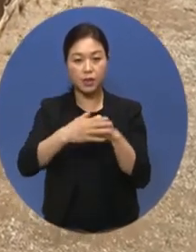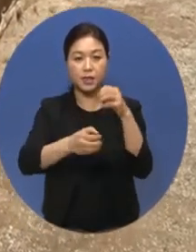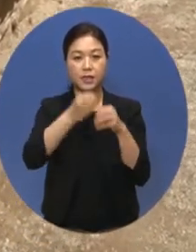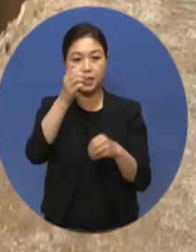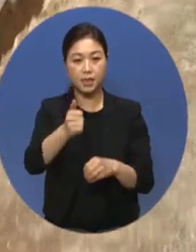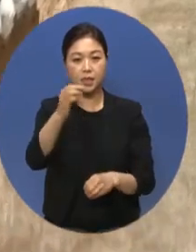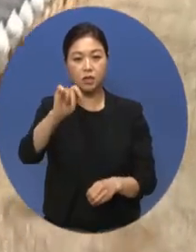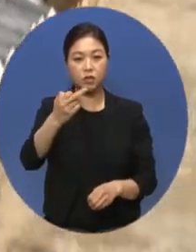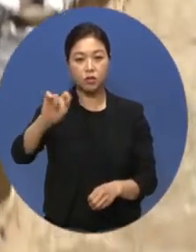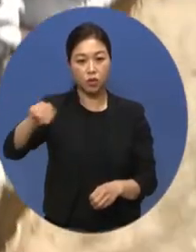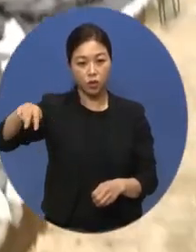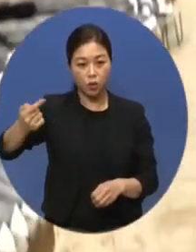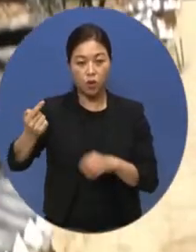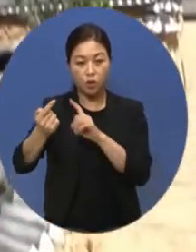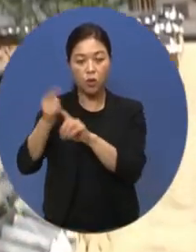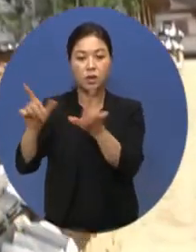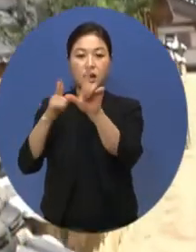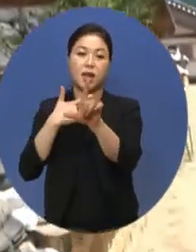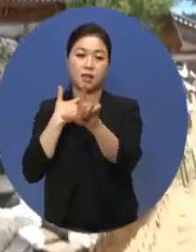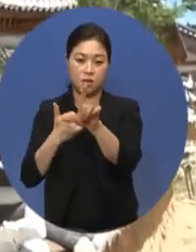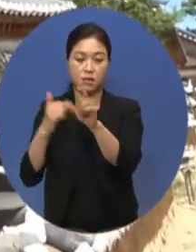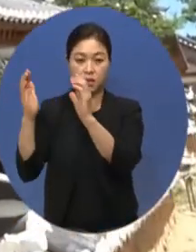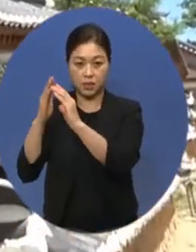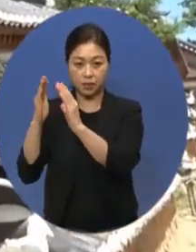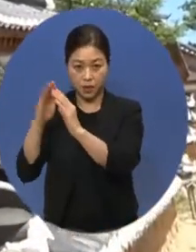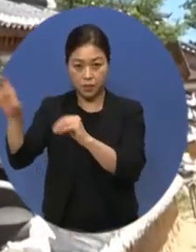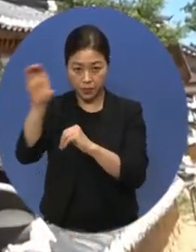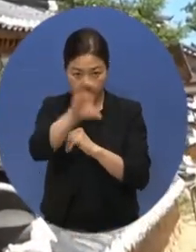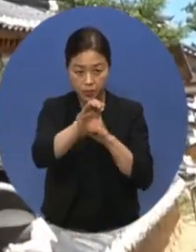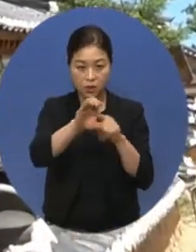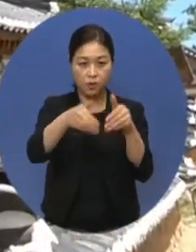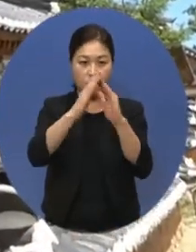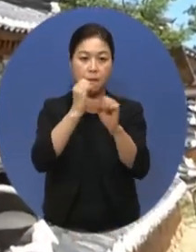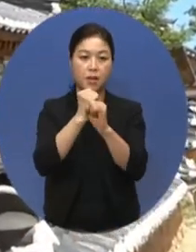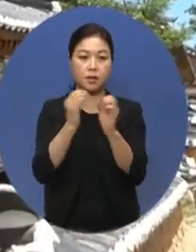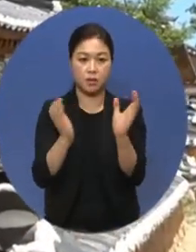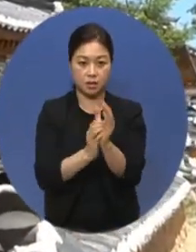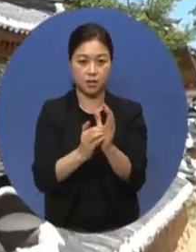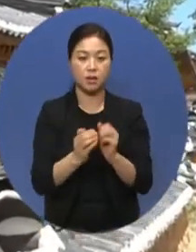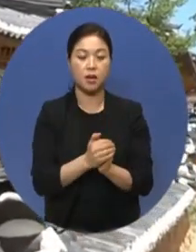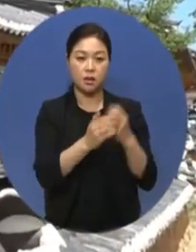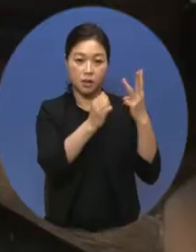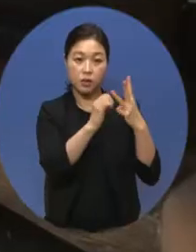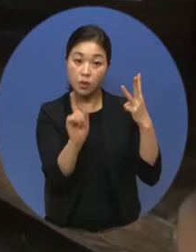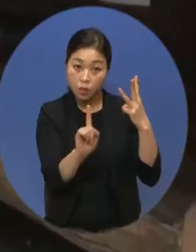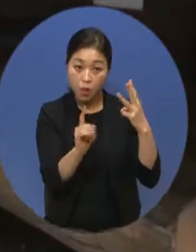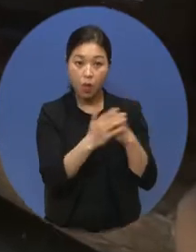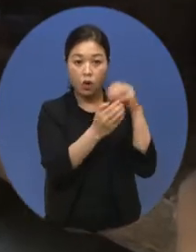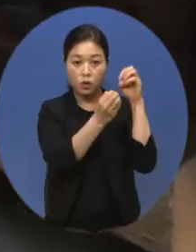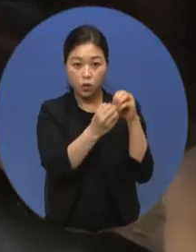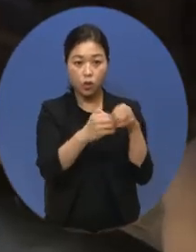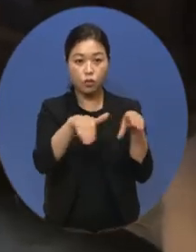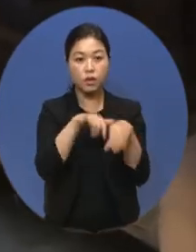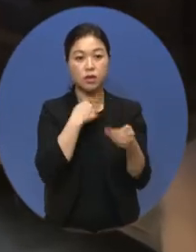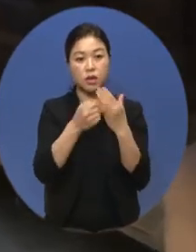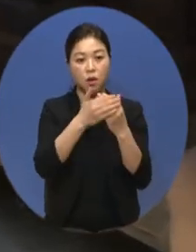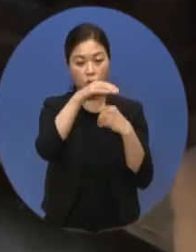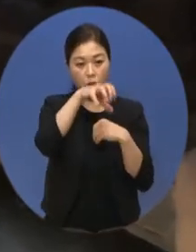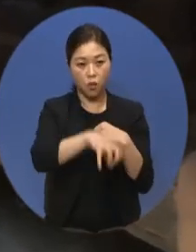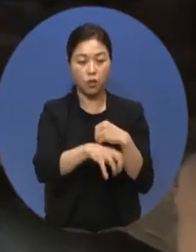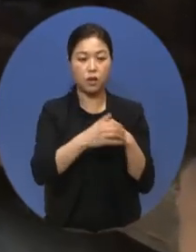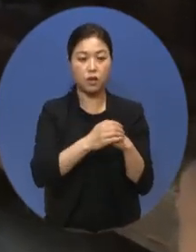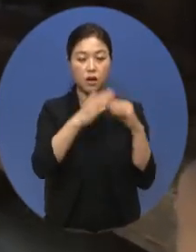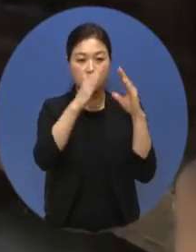윤선도가 살았던 고택을 이축해서 지었습니다. 3관인 전통문화체험관에는 전라북도 익산 김찬봉의